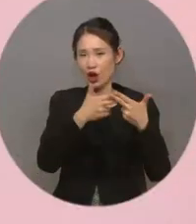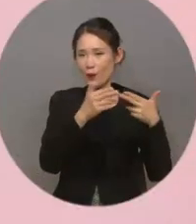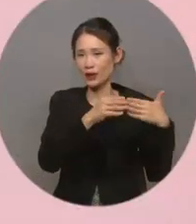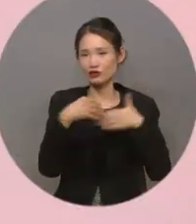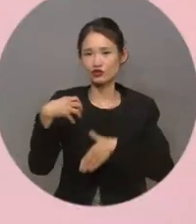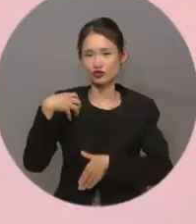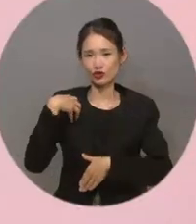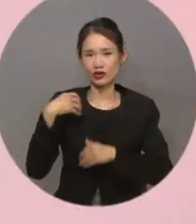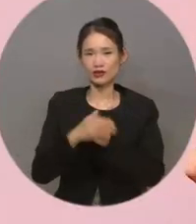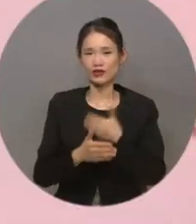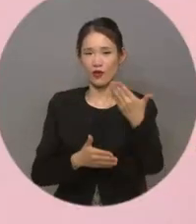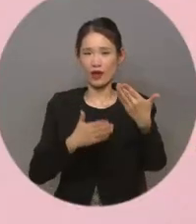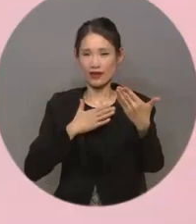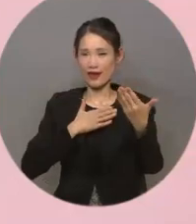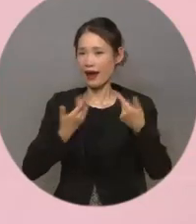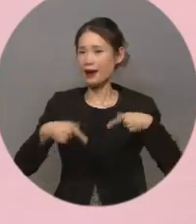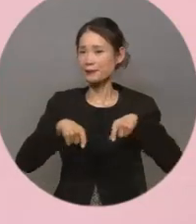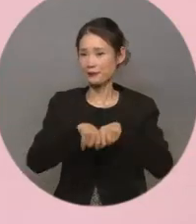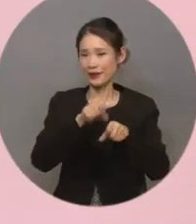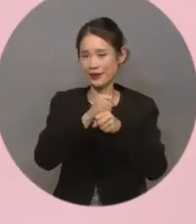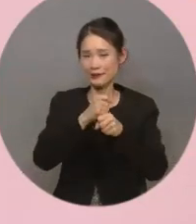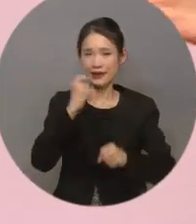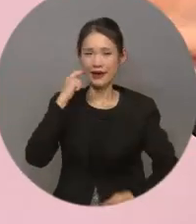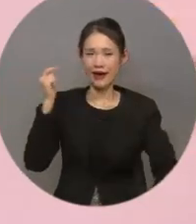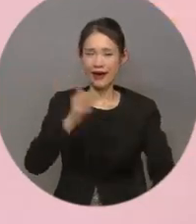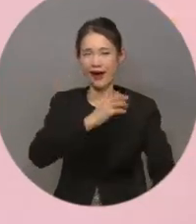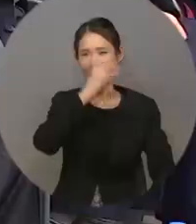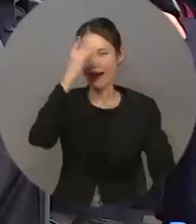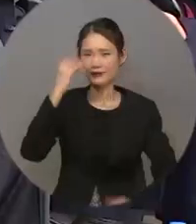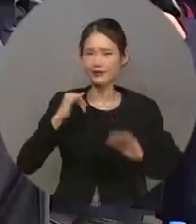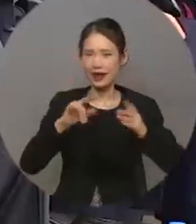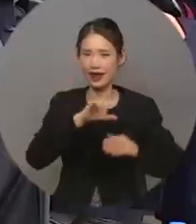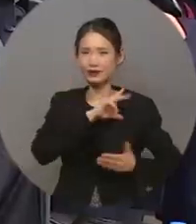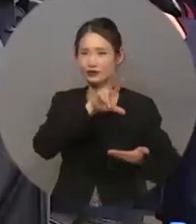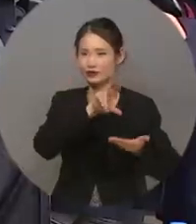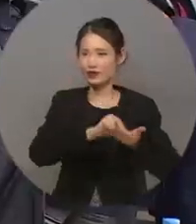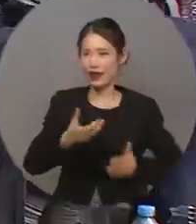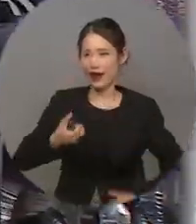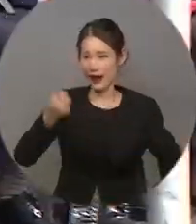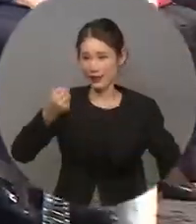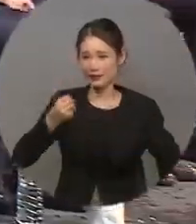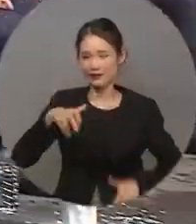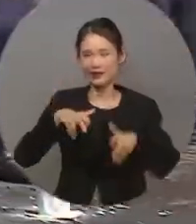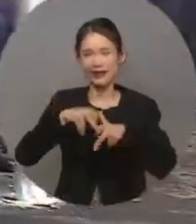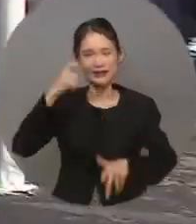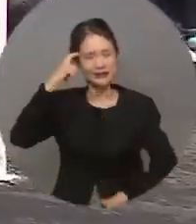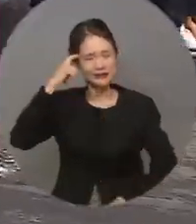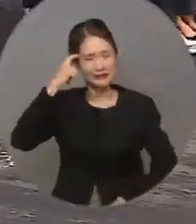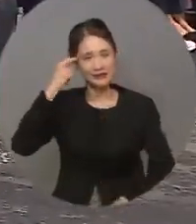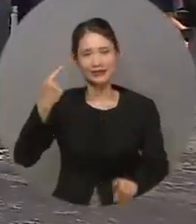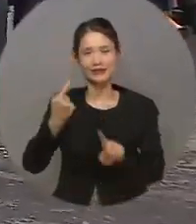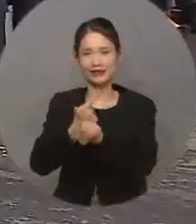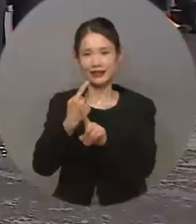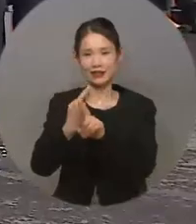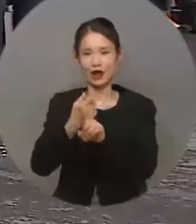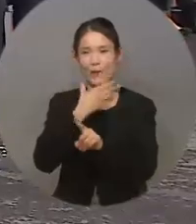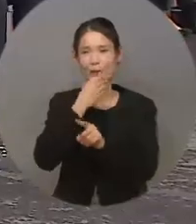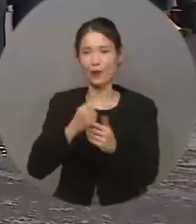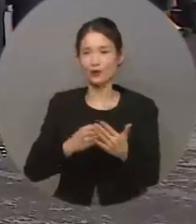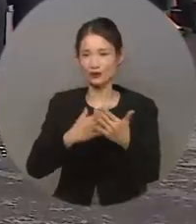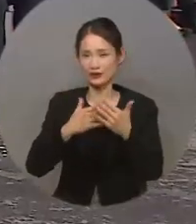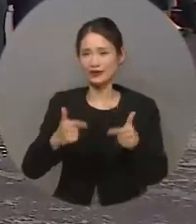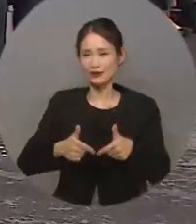행사는 너와 내가 함께 만드는 아름다운 세상을 표어로 장애인에 대한 인식 개선과 복지 증진을 위한